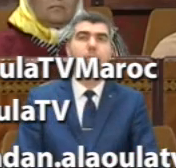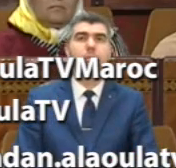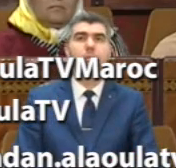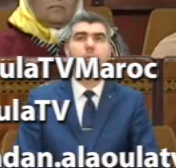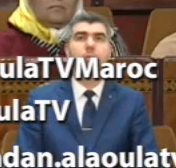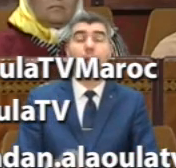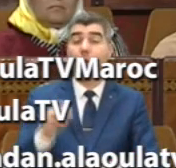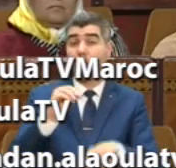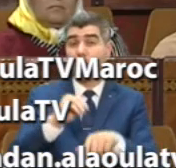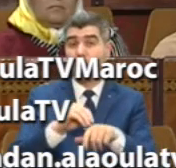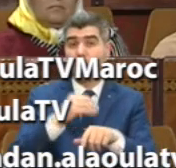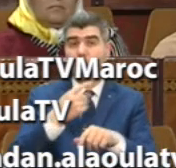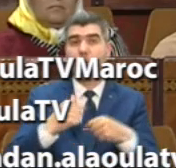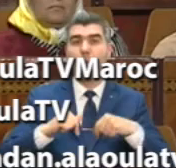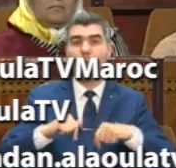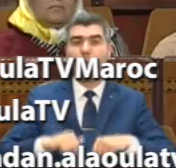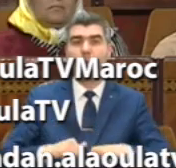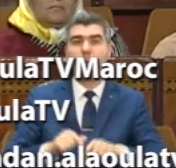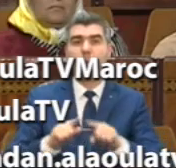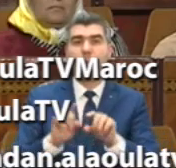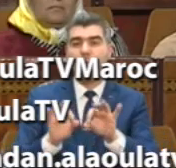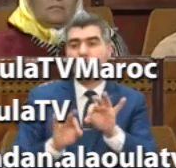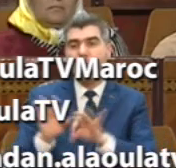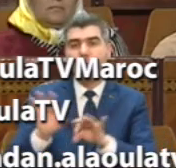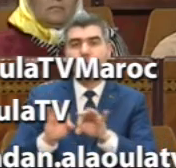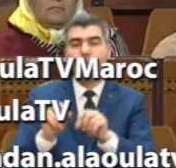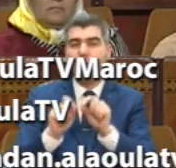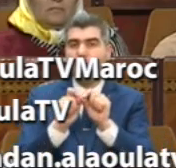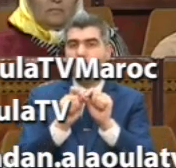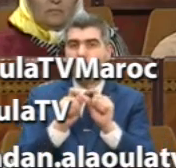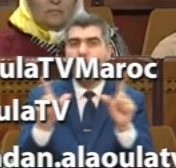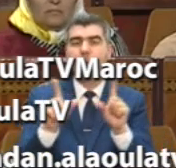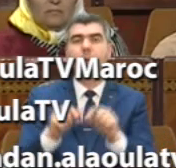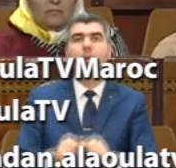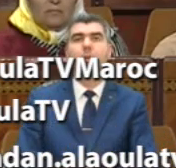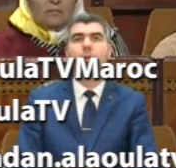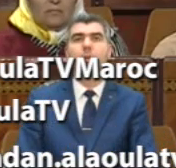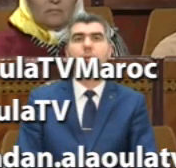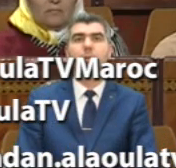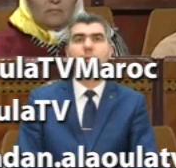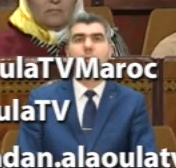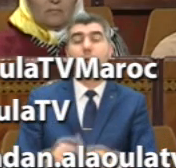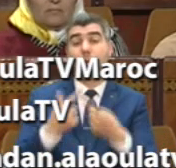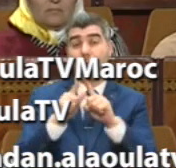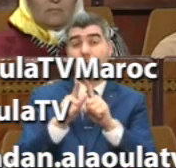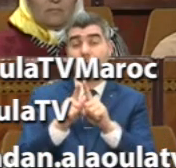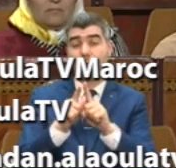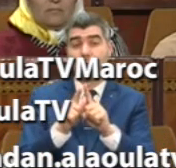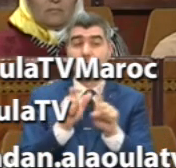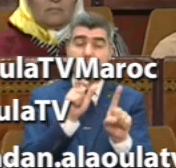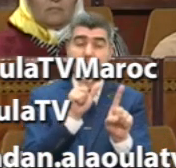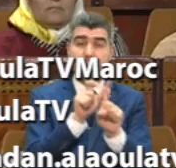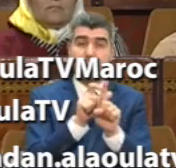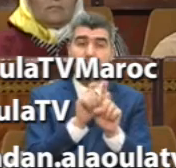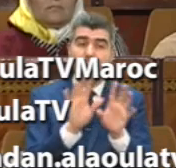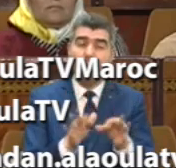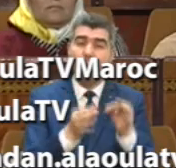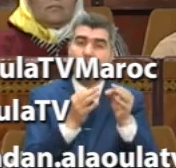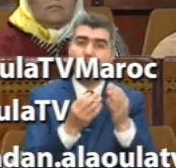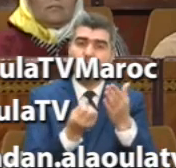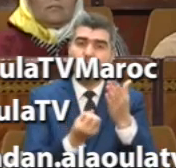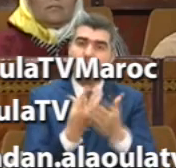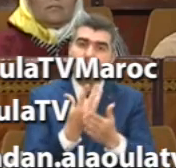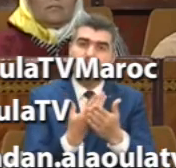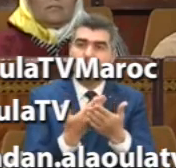كما نطالب السيدة الوزيرة باستراتيجية مندمجة تروم حكامة جيدة وخلق آليات مضبوطة